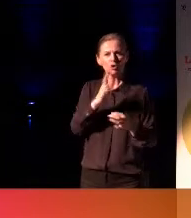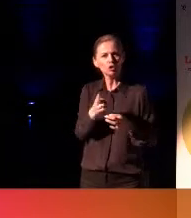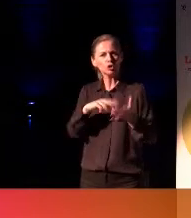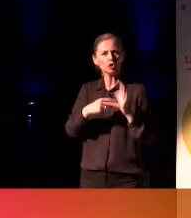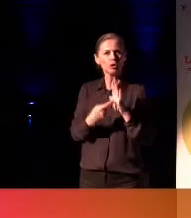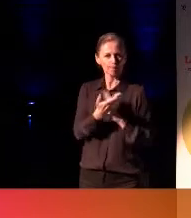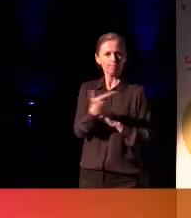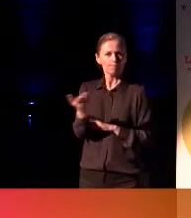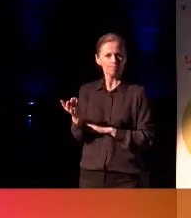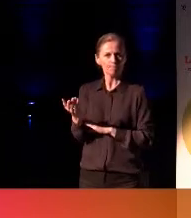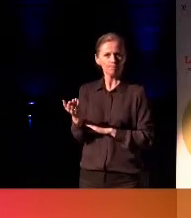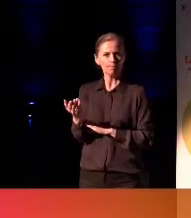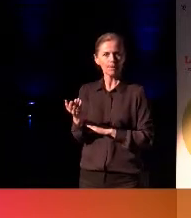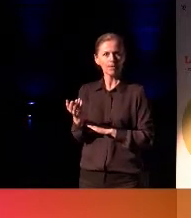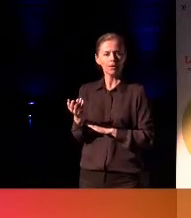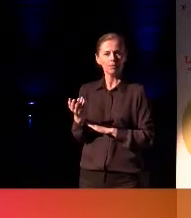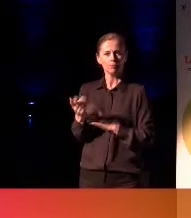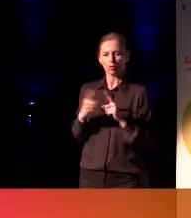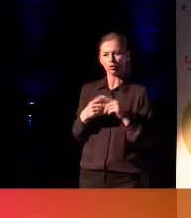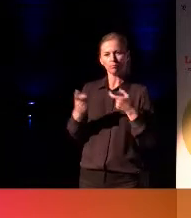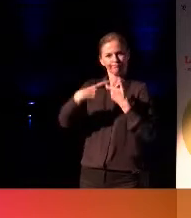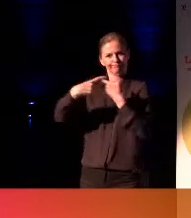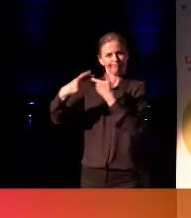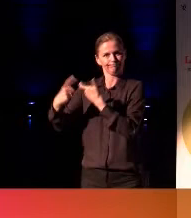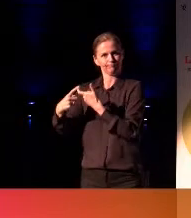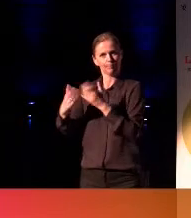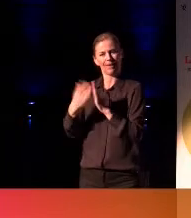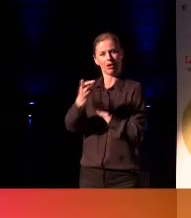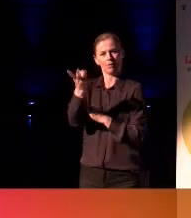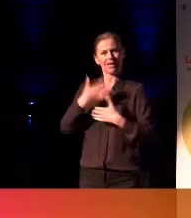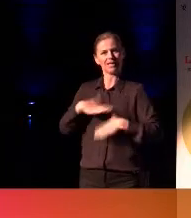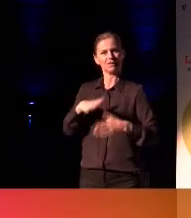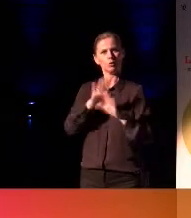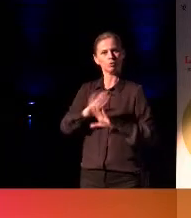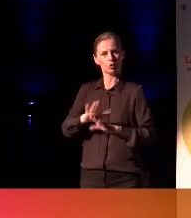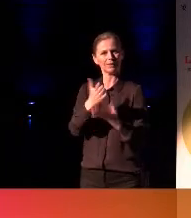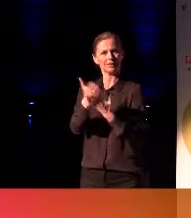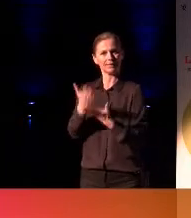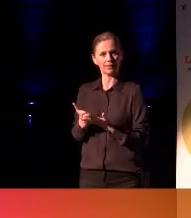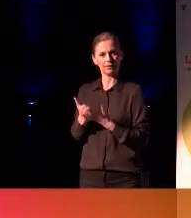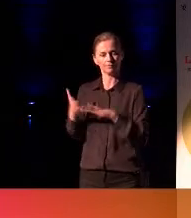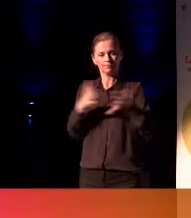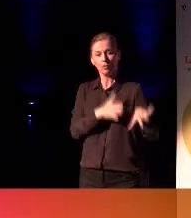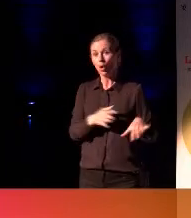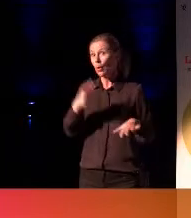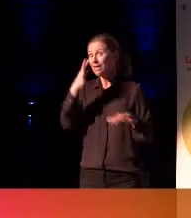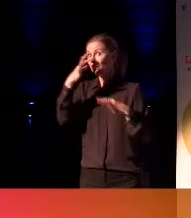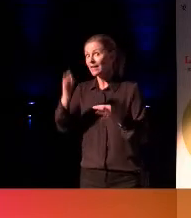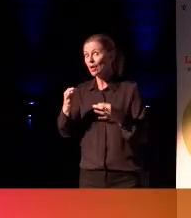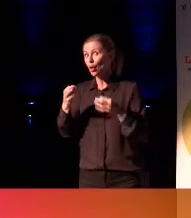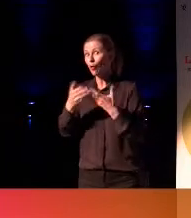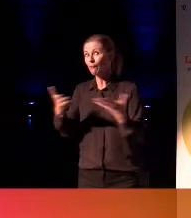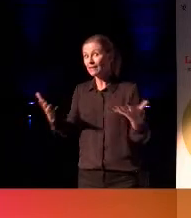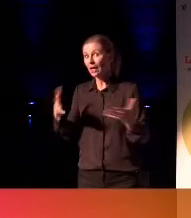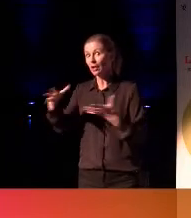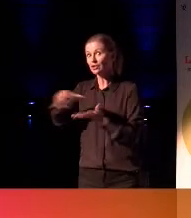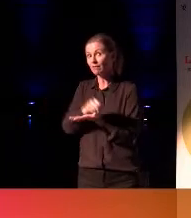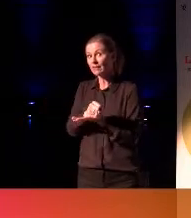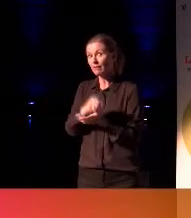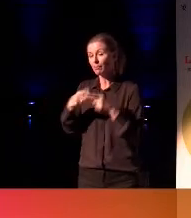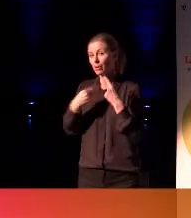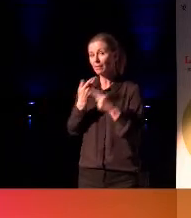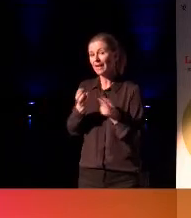systemer som snakker sammen med den øvrige helse- og omsorgstjenesten. Og så har vi dette med innovative offentlige anskaffelser. Vi samarbeider